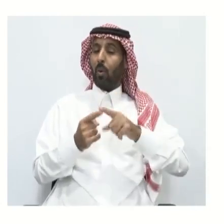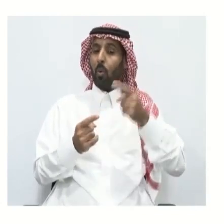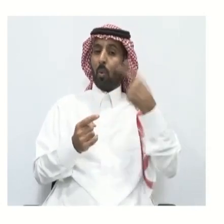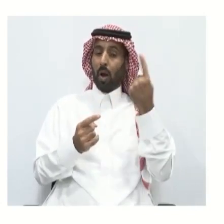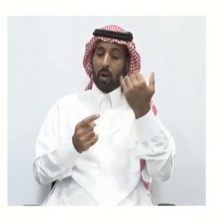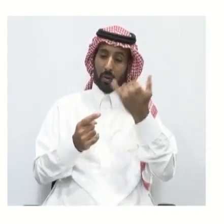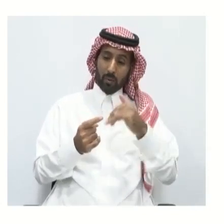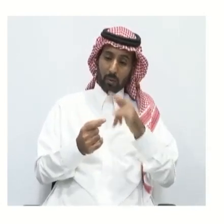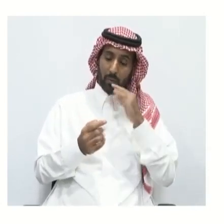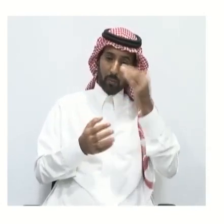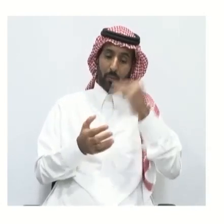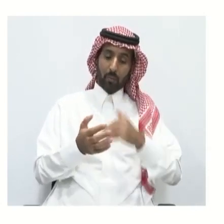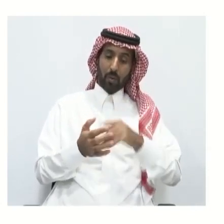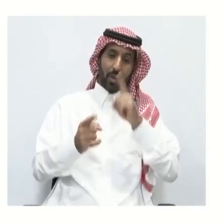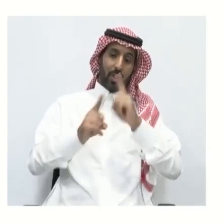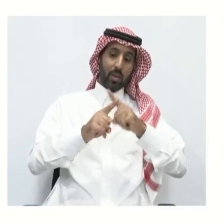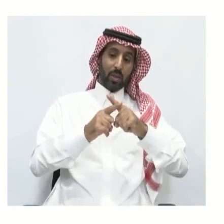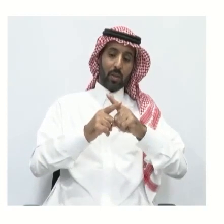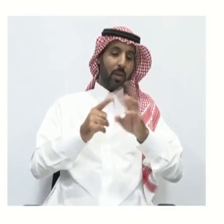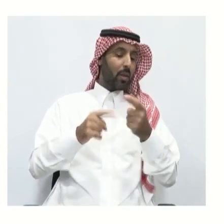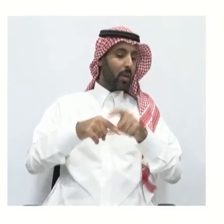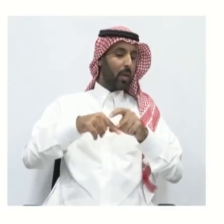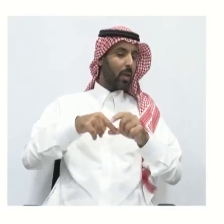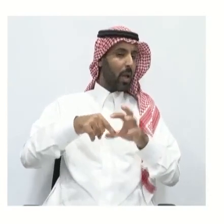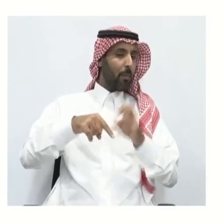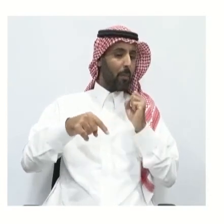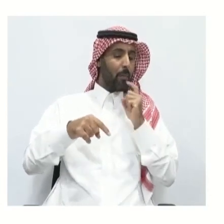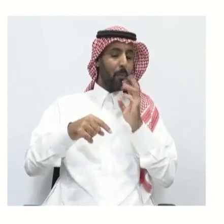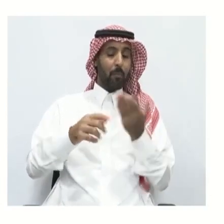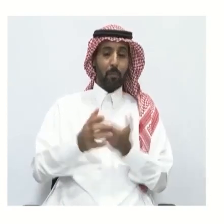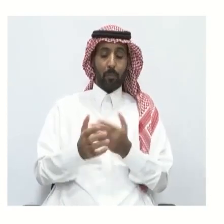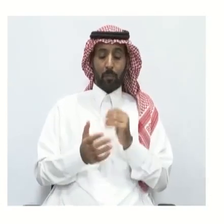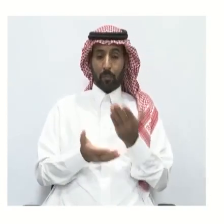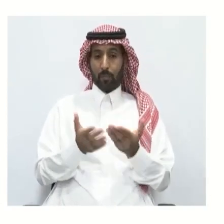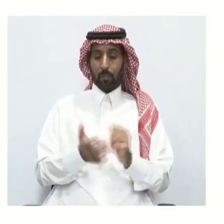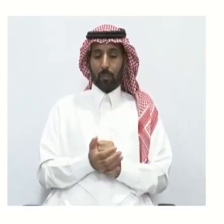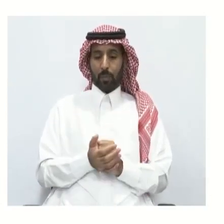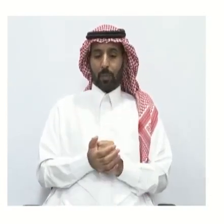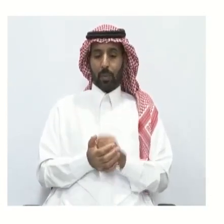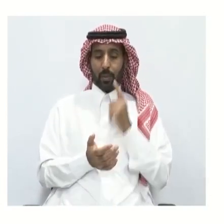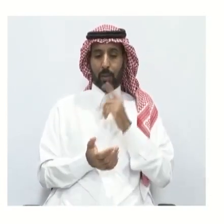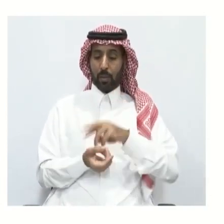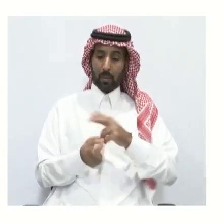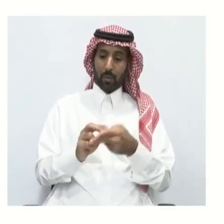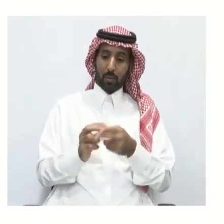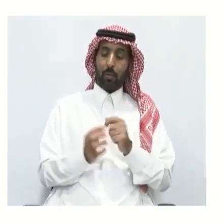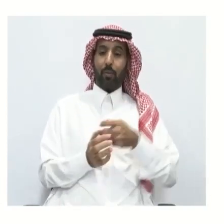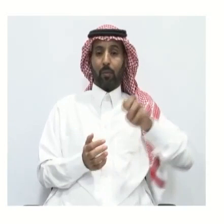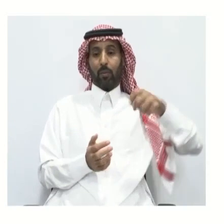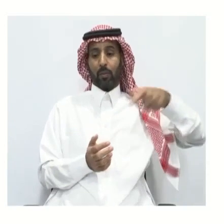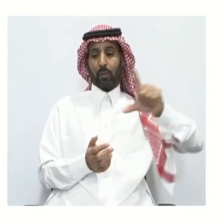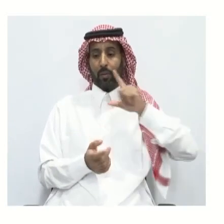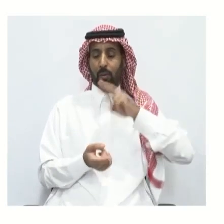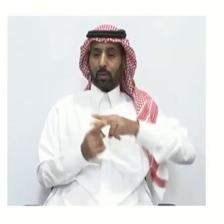ونصف مول من الحديد ضرب النسبه الموليه المشتقه من المعادله فهنا نريد تحويل مولات الحديد